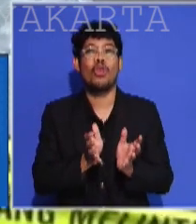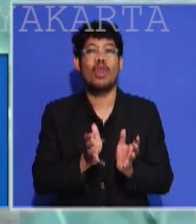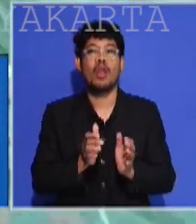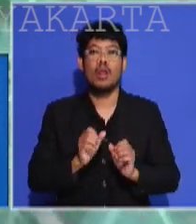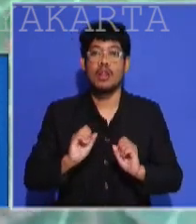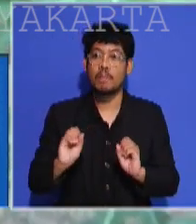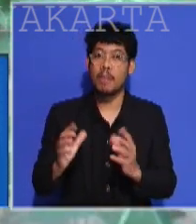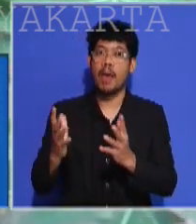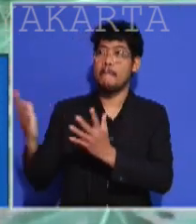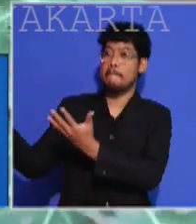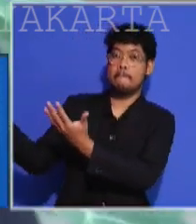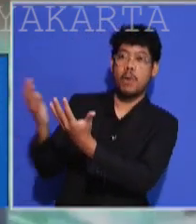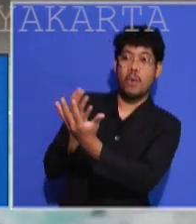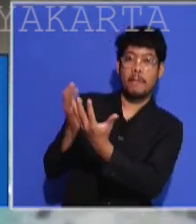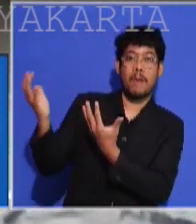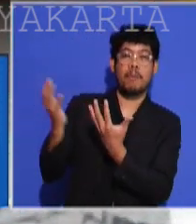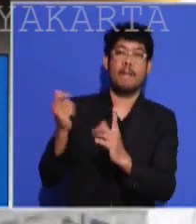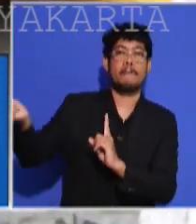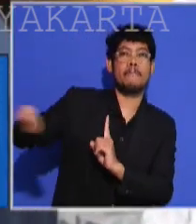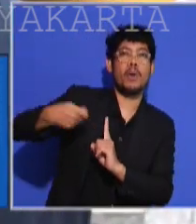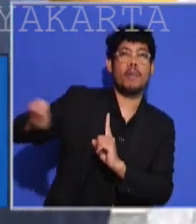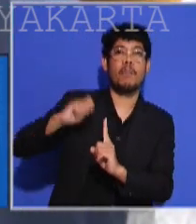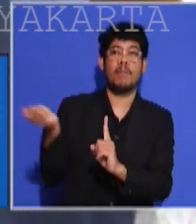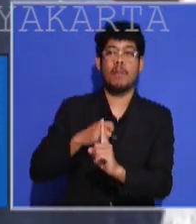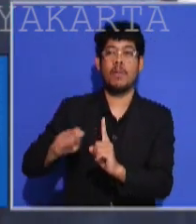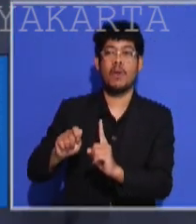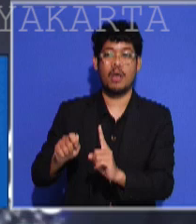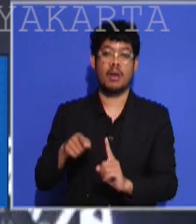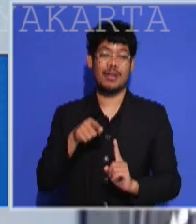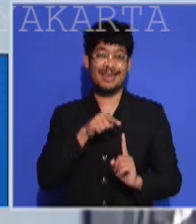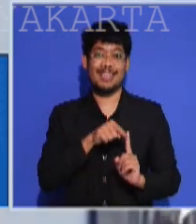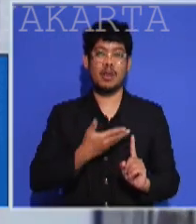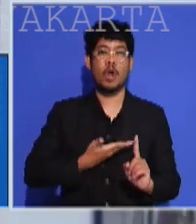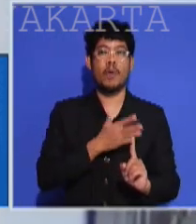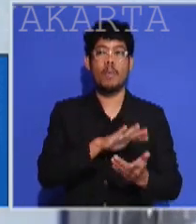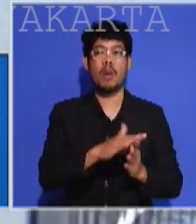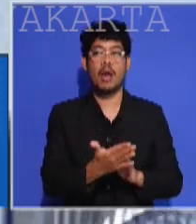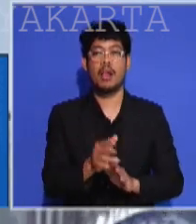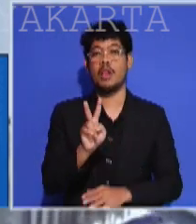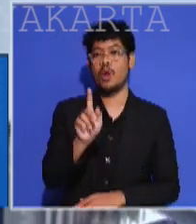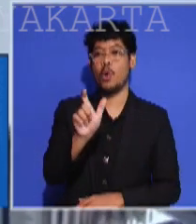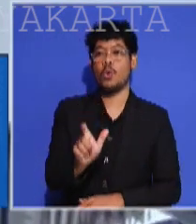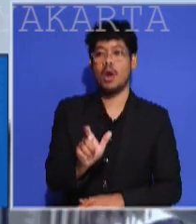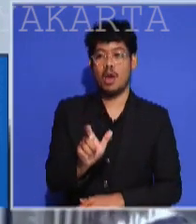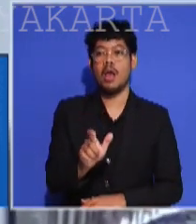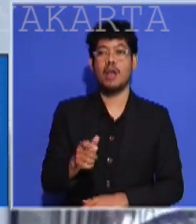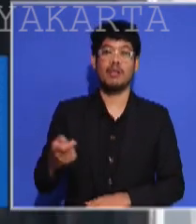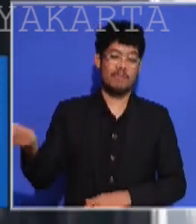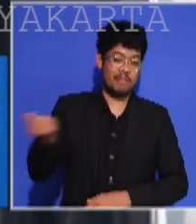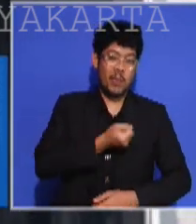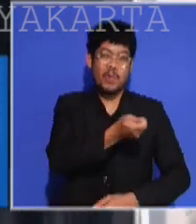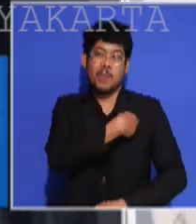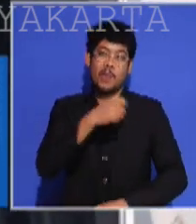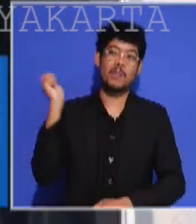sini tak hanya mengakibatkan satu korban tewas dan dua warga luka-luka masassa yang diduga pelaku tawuran juga merusak truk